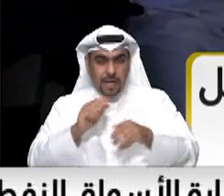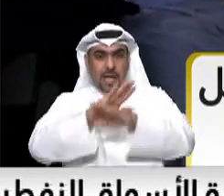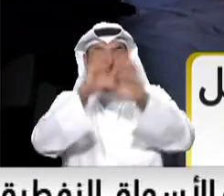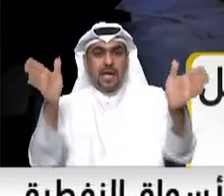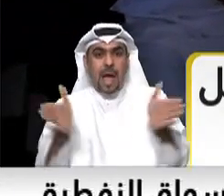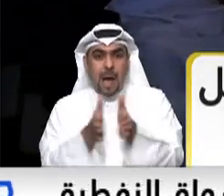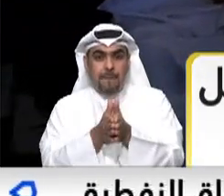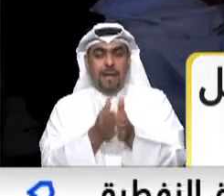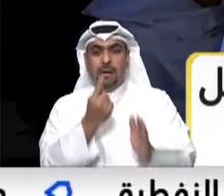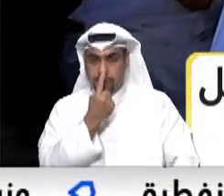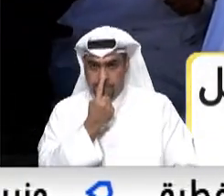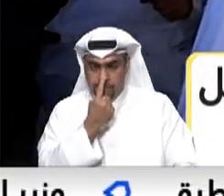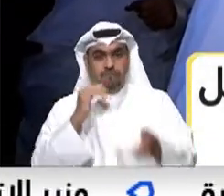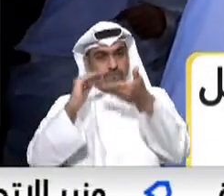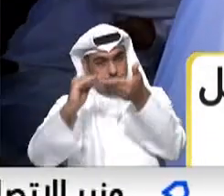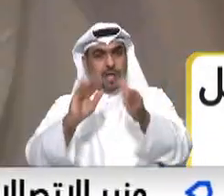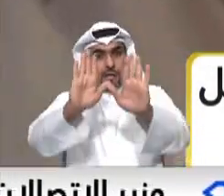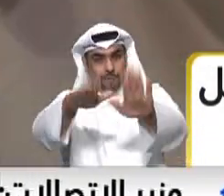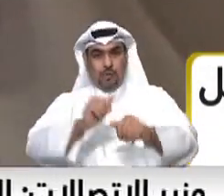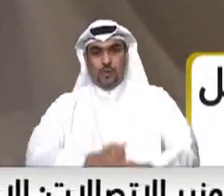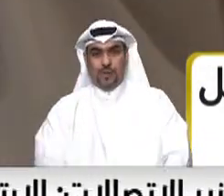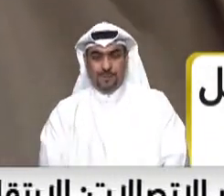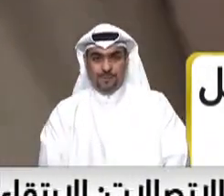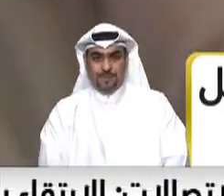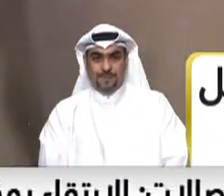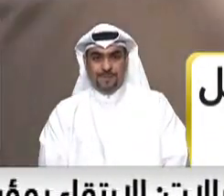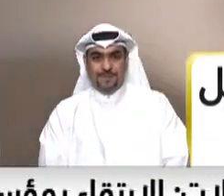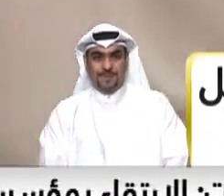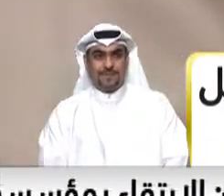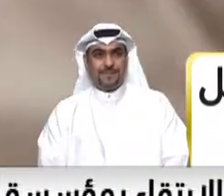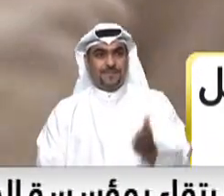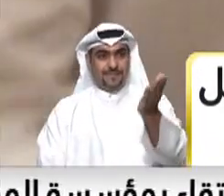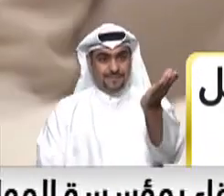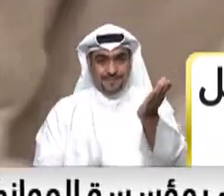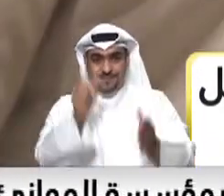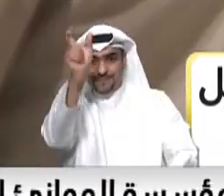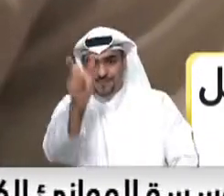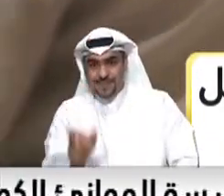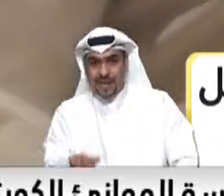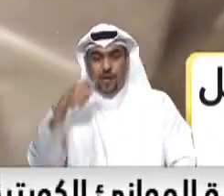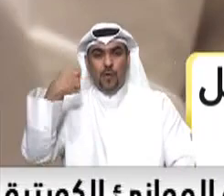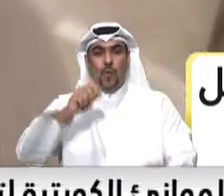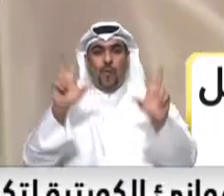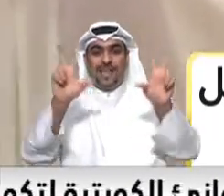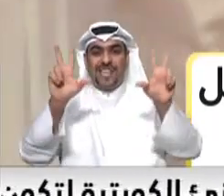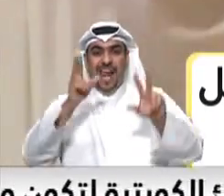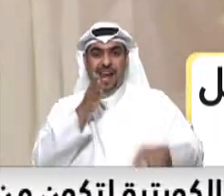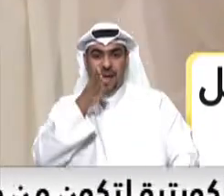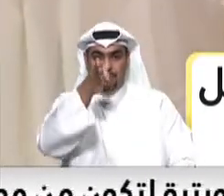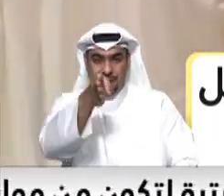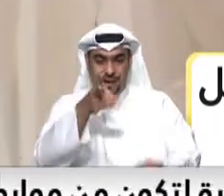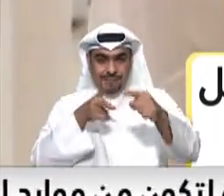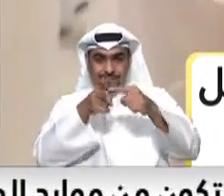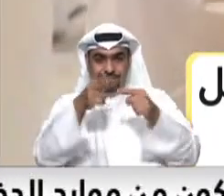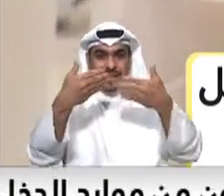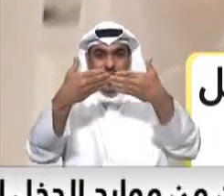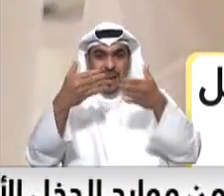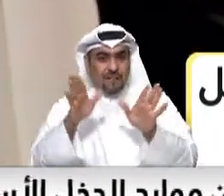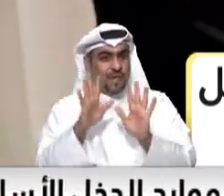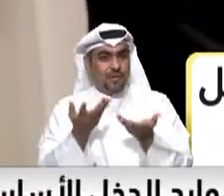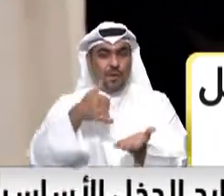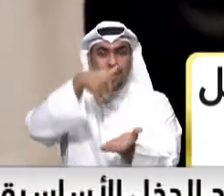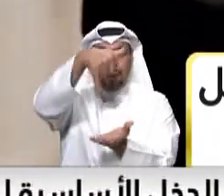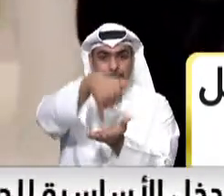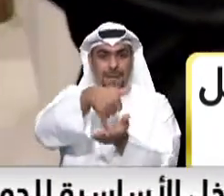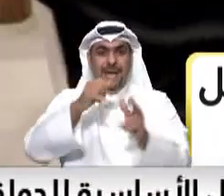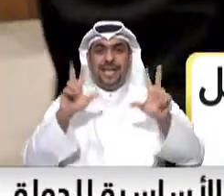يحتاجونها في اداء مهامهم وخلال افتتاحه للمركز الاعلامي الم رافق لانتخابات مجلس الامه اكد الوزير